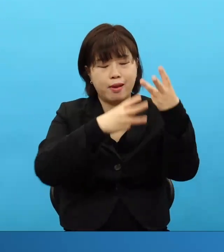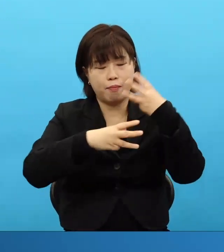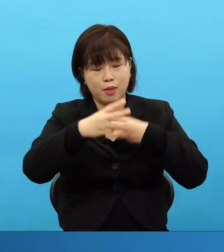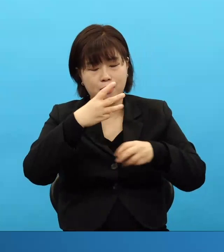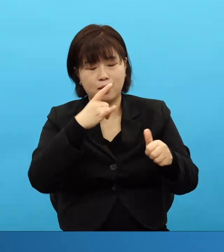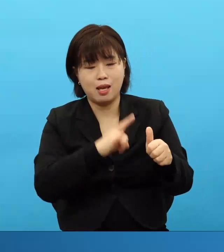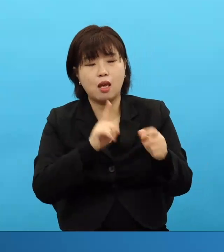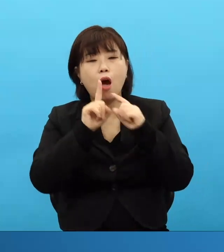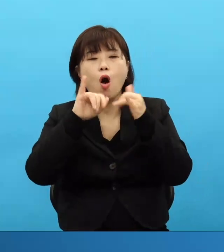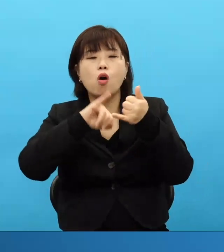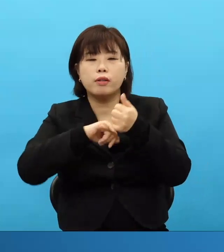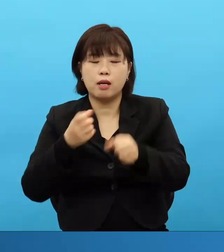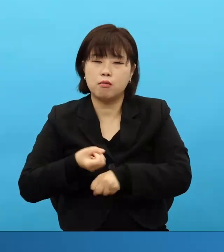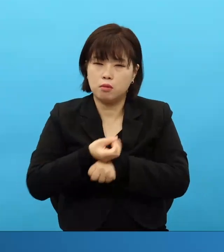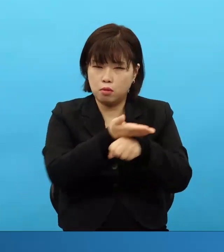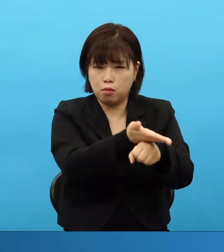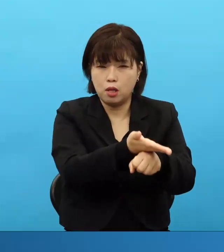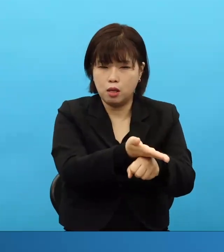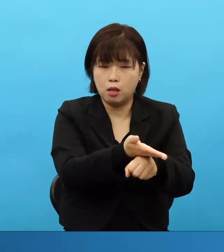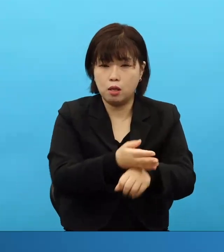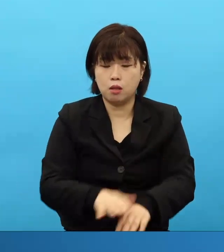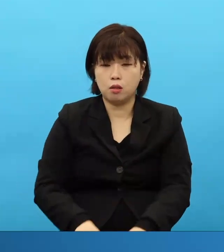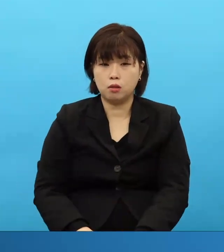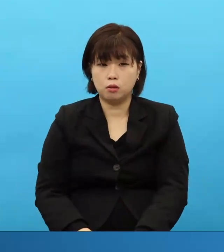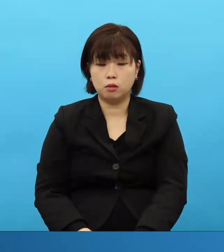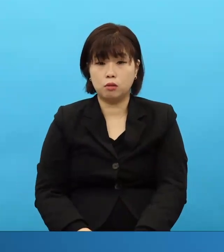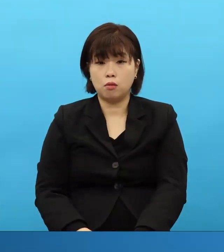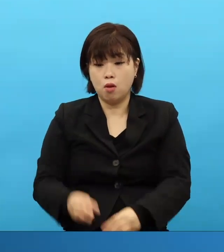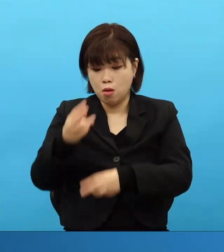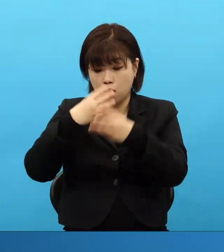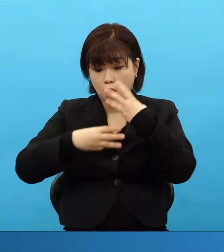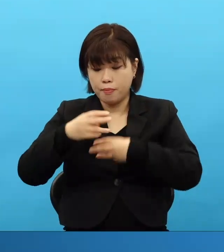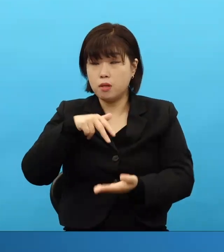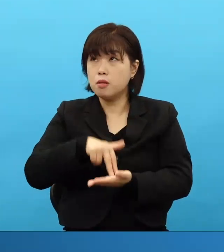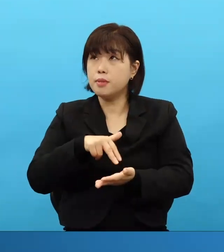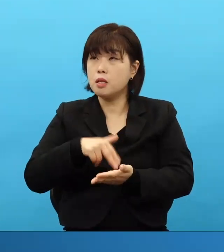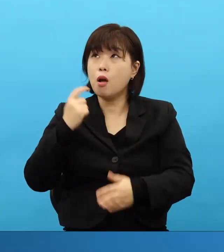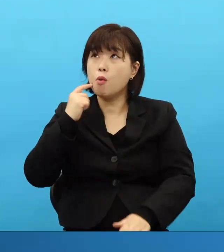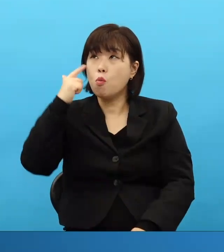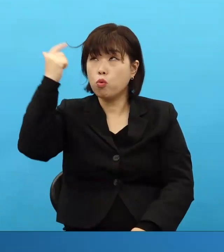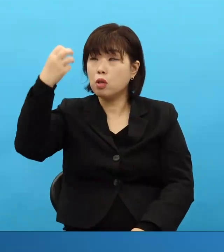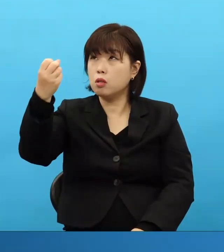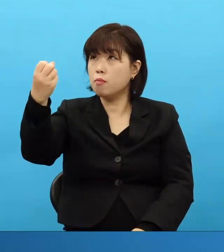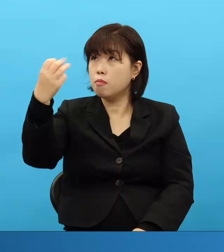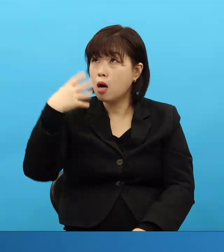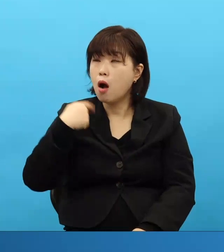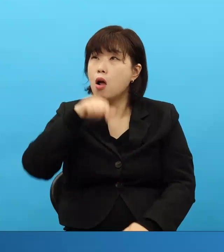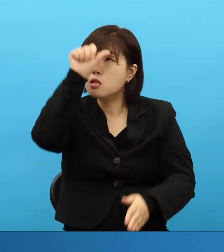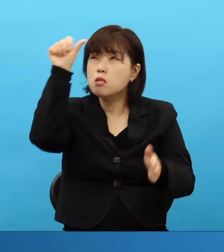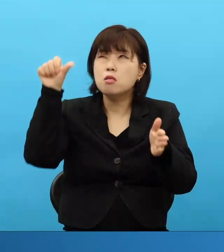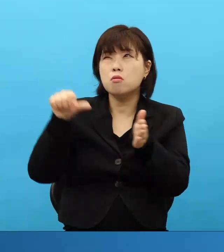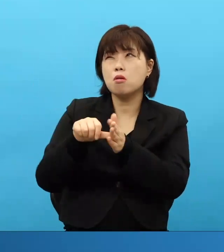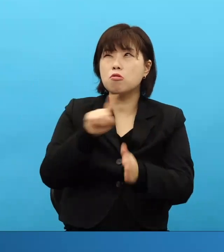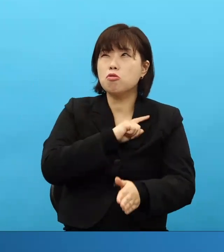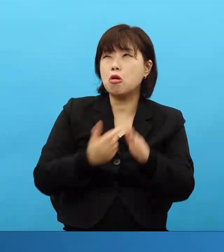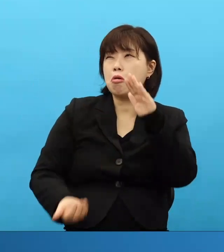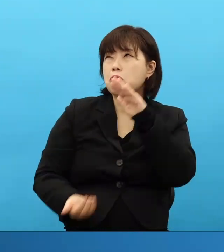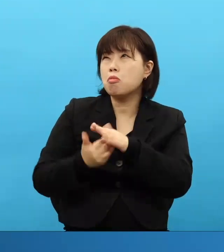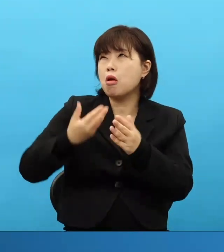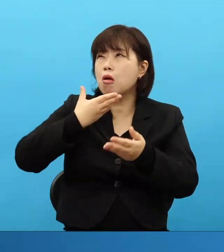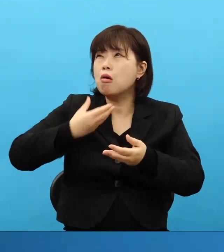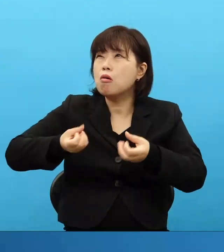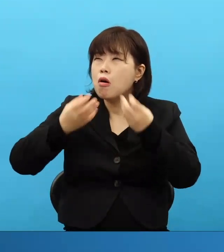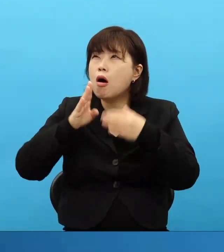unbelievers? 내 인생의 최고의 답을 설교를 통해 들어야 되는데 불신자 통해 들어요. The greatest answer for your life, you have to hear that through the sermon, but you hear it